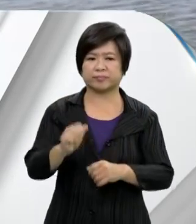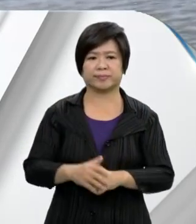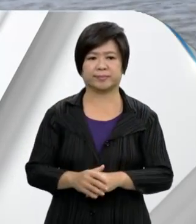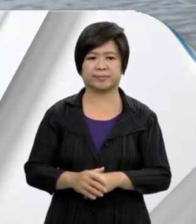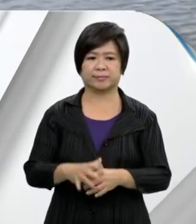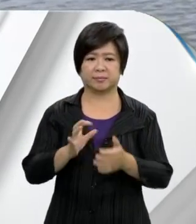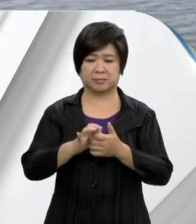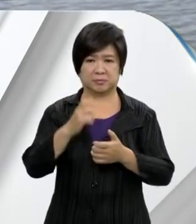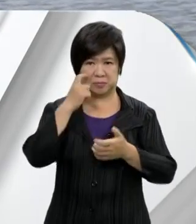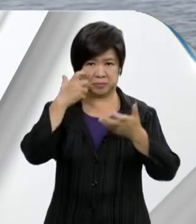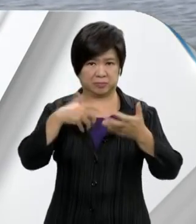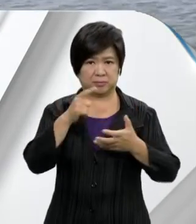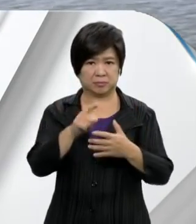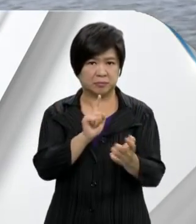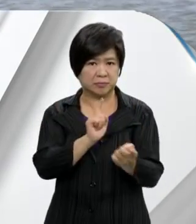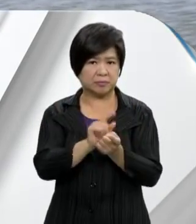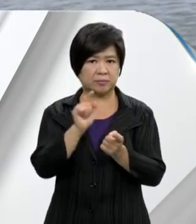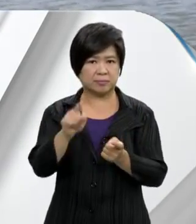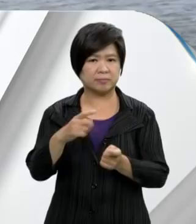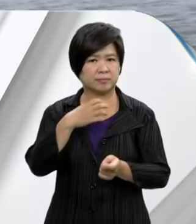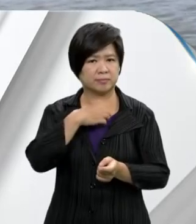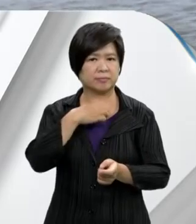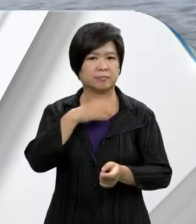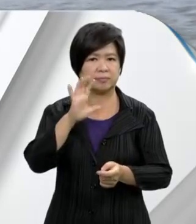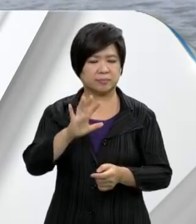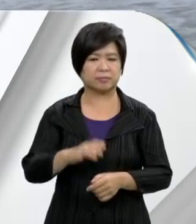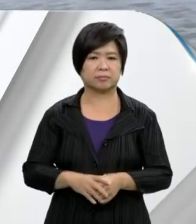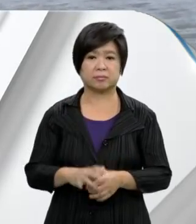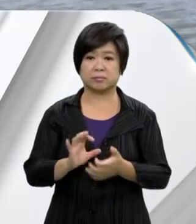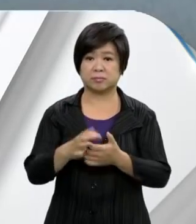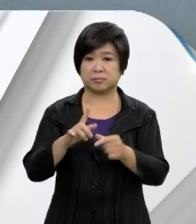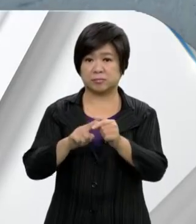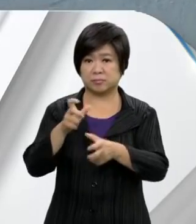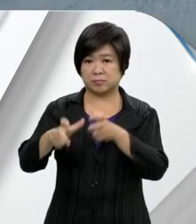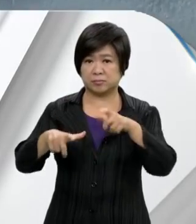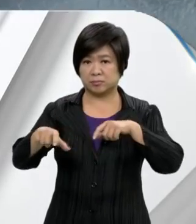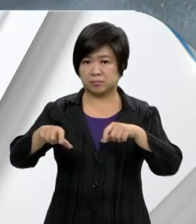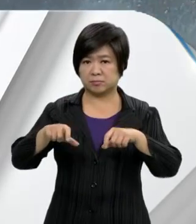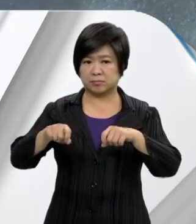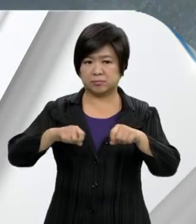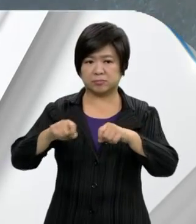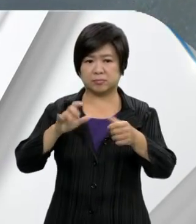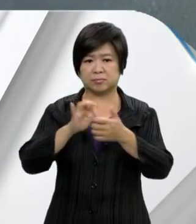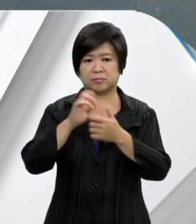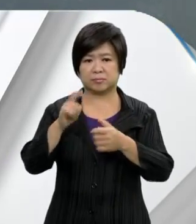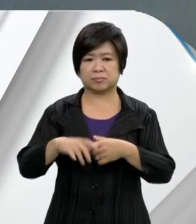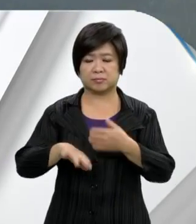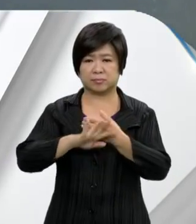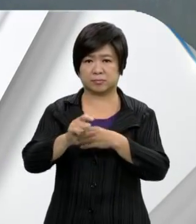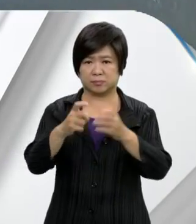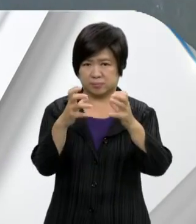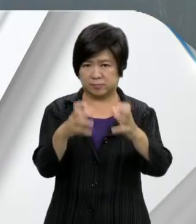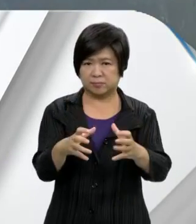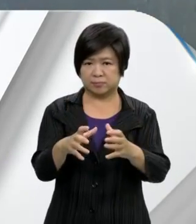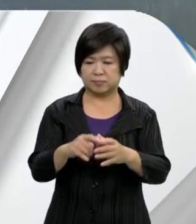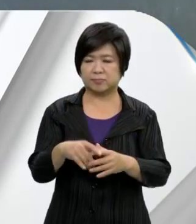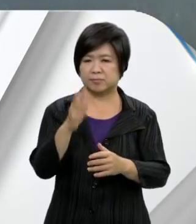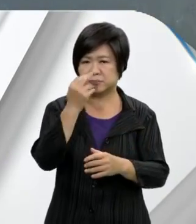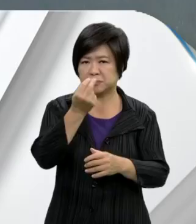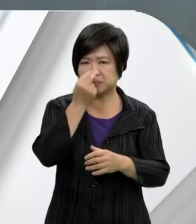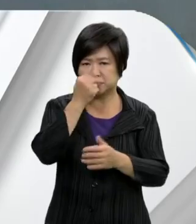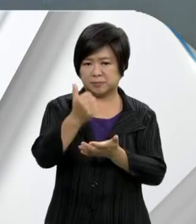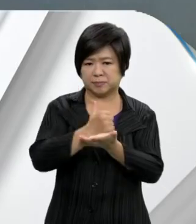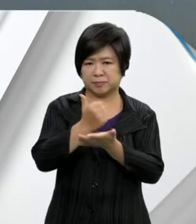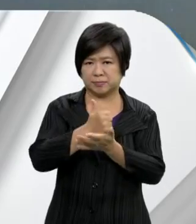众来冲刺台潭俄罗斯独岛危机。现在中油公司揭发外地台潭沿海来设天然气接收站。环保